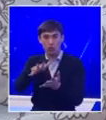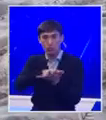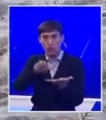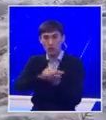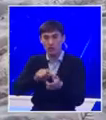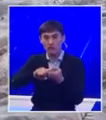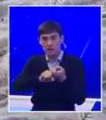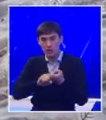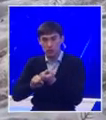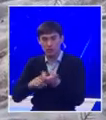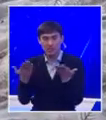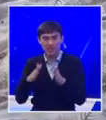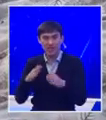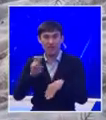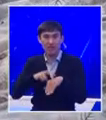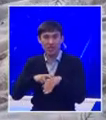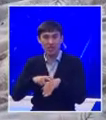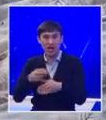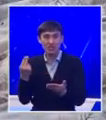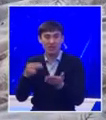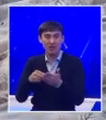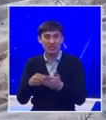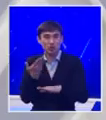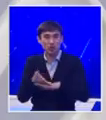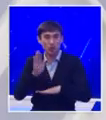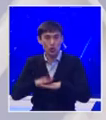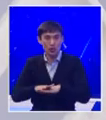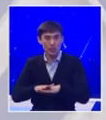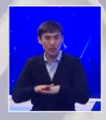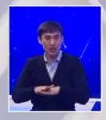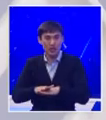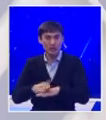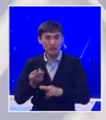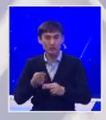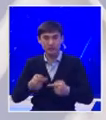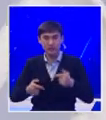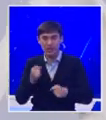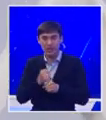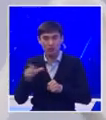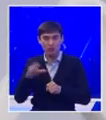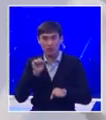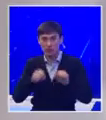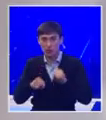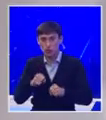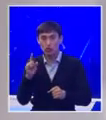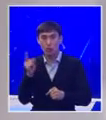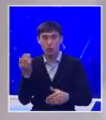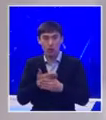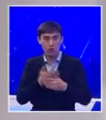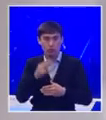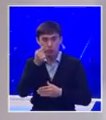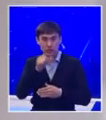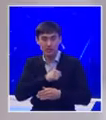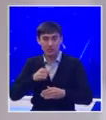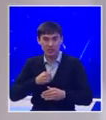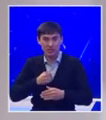вирусом. Состояние пациента врачи оценивали как крайне тяжелое. В неравной борьбе они сделали все возможное, чтобы помочь мужчине